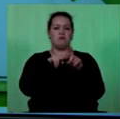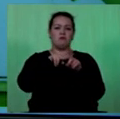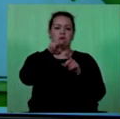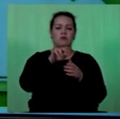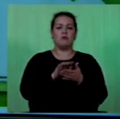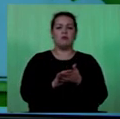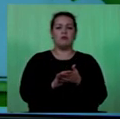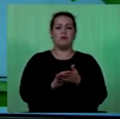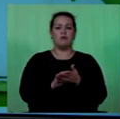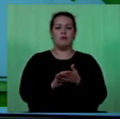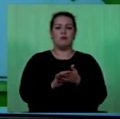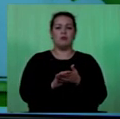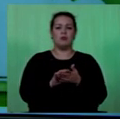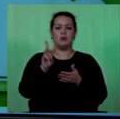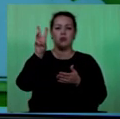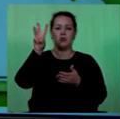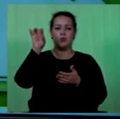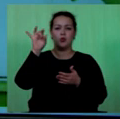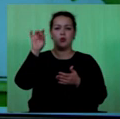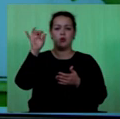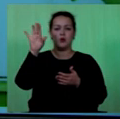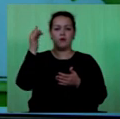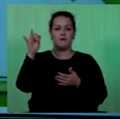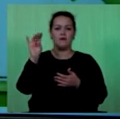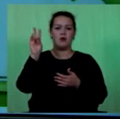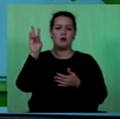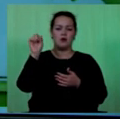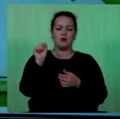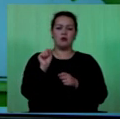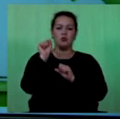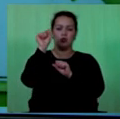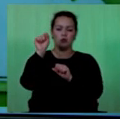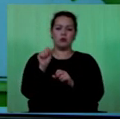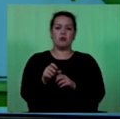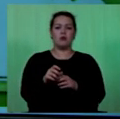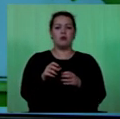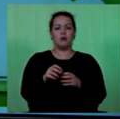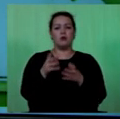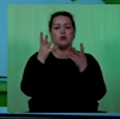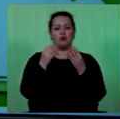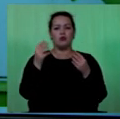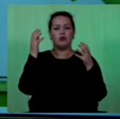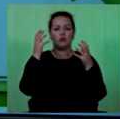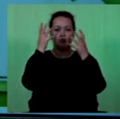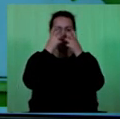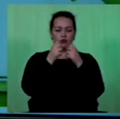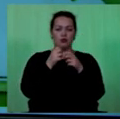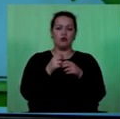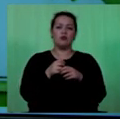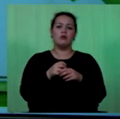жуков, муравьи на страже день и ночь гонят разных короедов